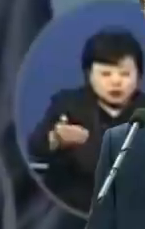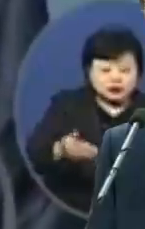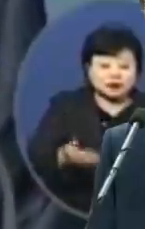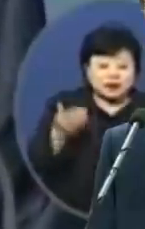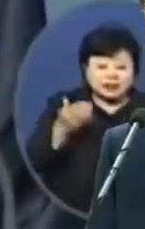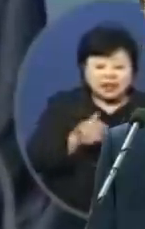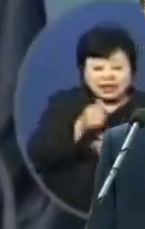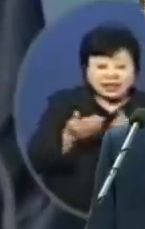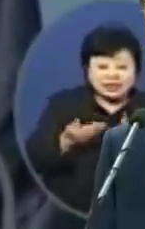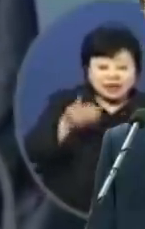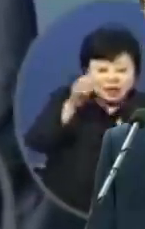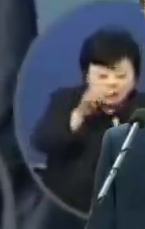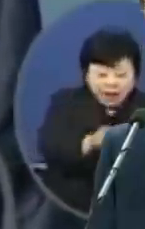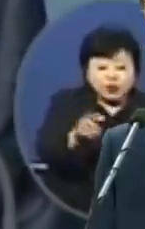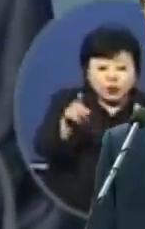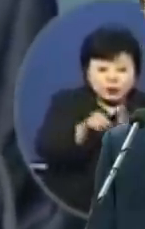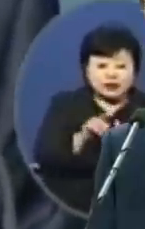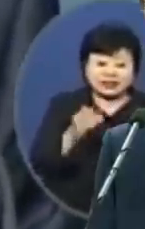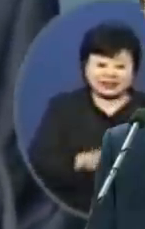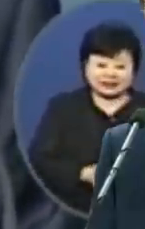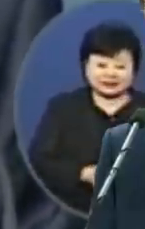일은 하나님께 내가 맡기고 믿는 것입니다.